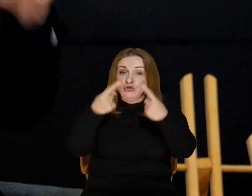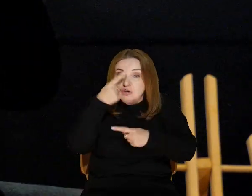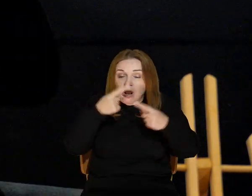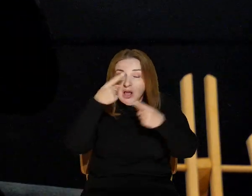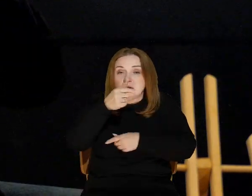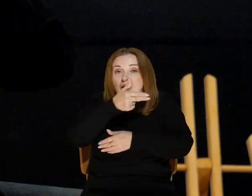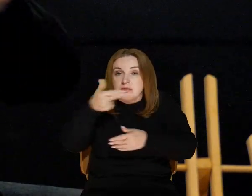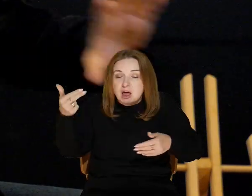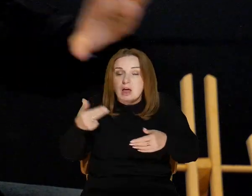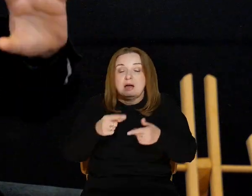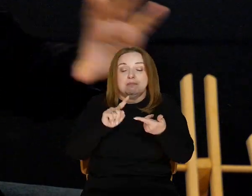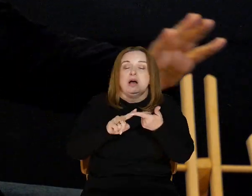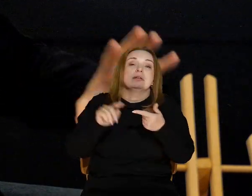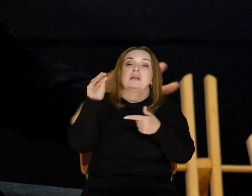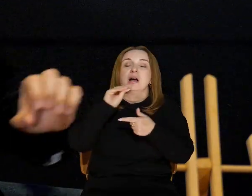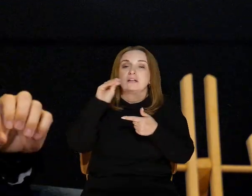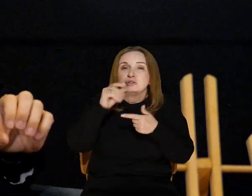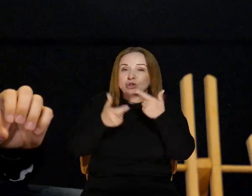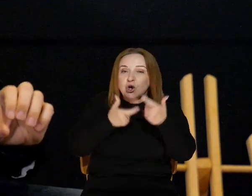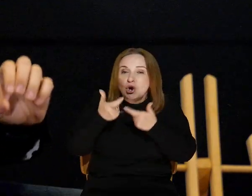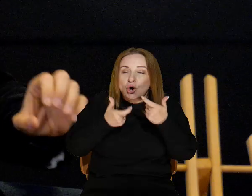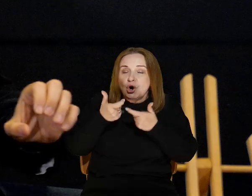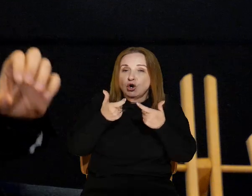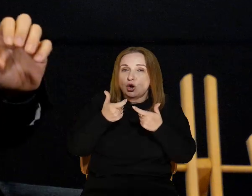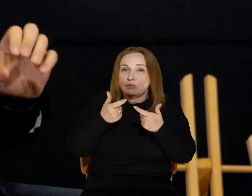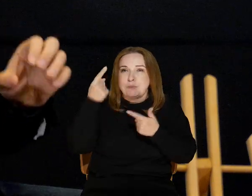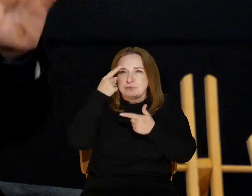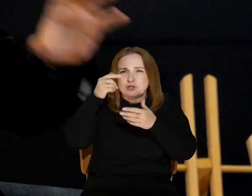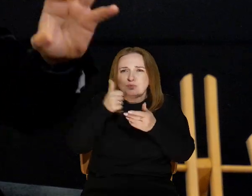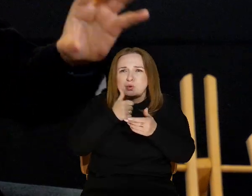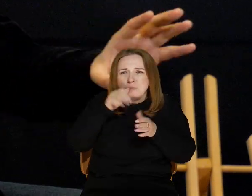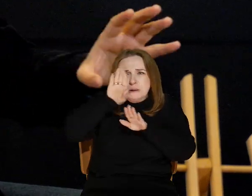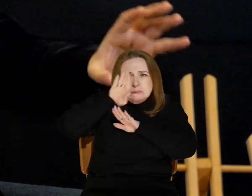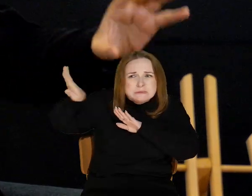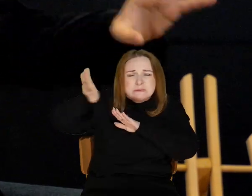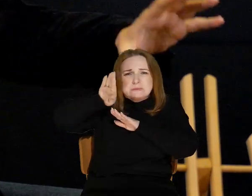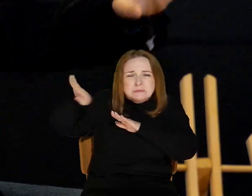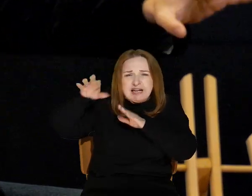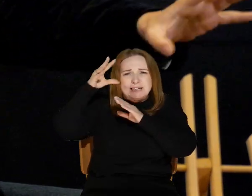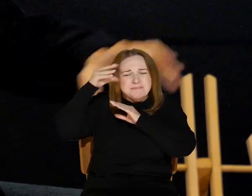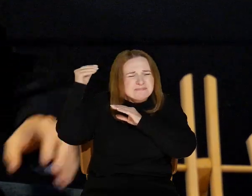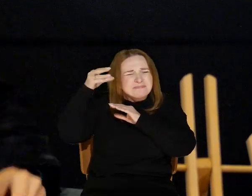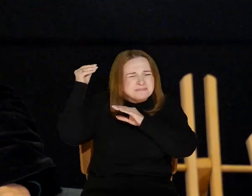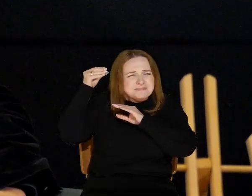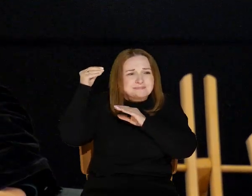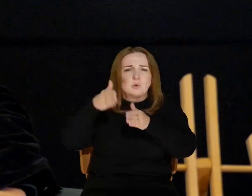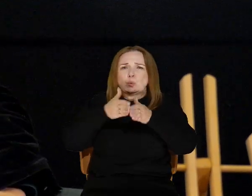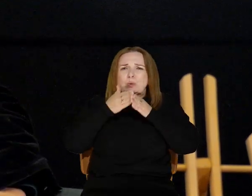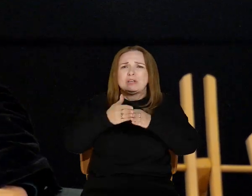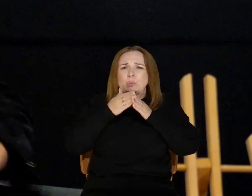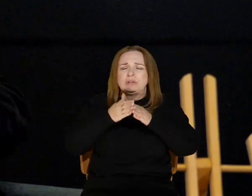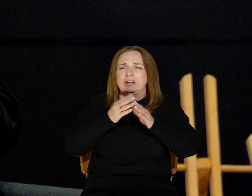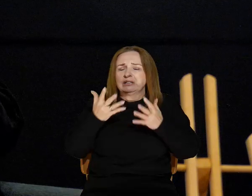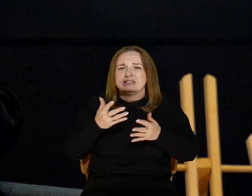wydarzeniu, jednocześnie próba odsunięcia tych myśli, unikanie jakichkolwiek myśli, które mogłyby się kojarzyć